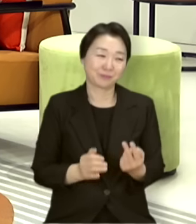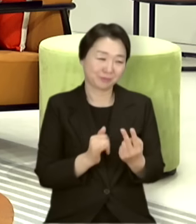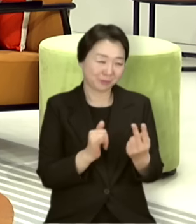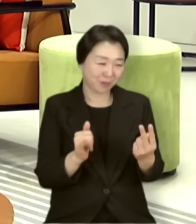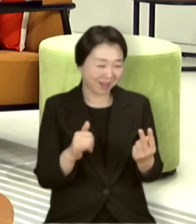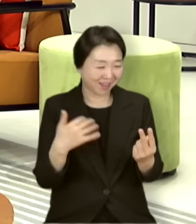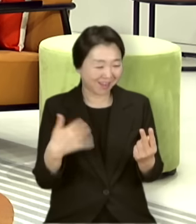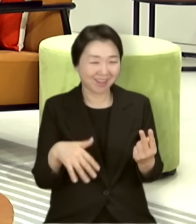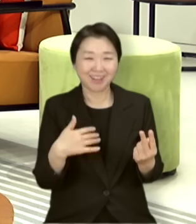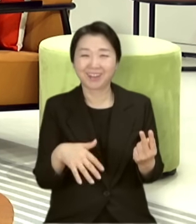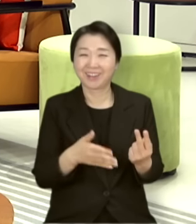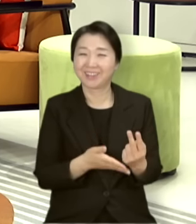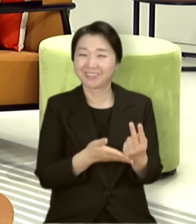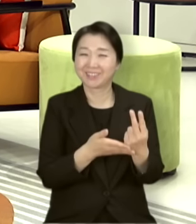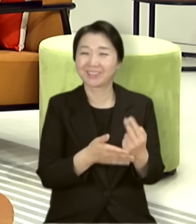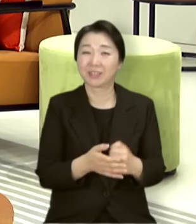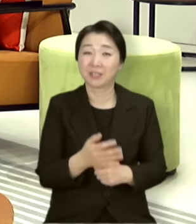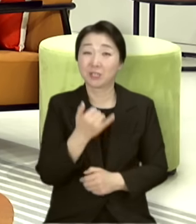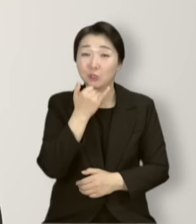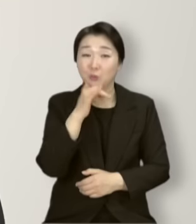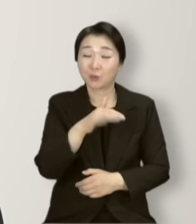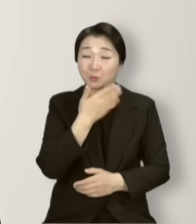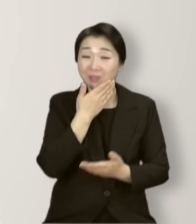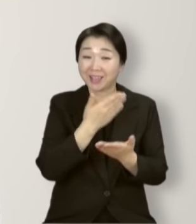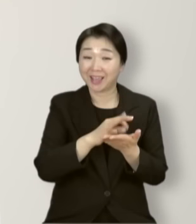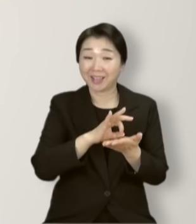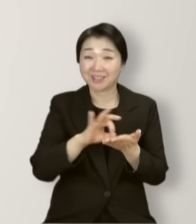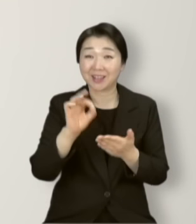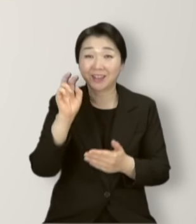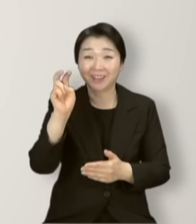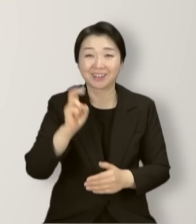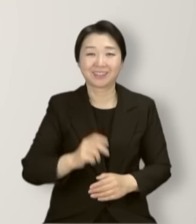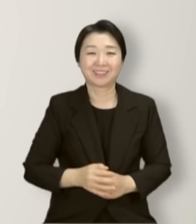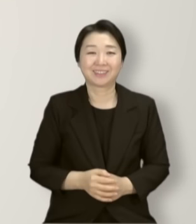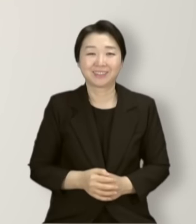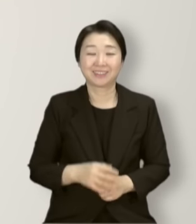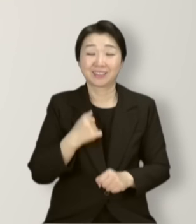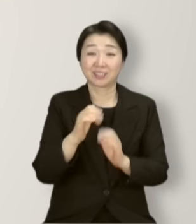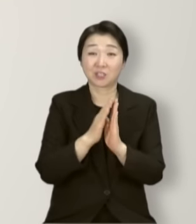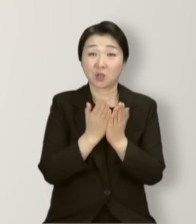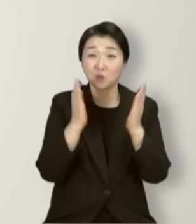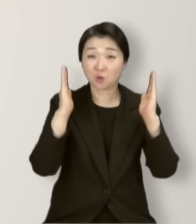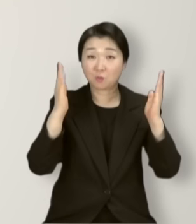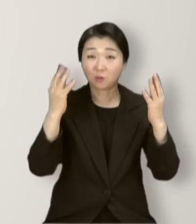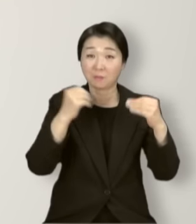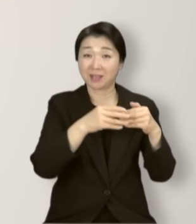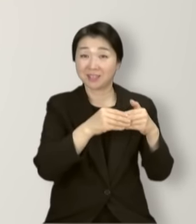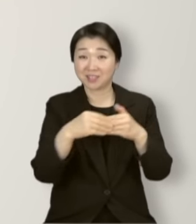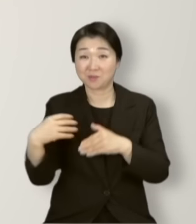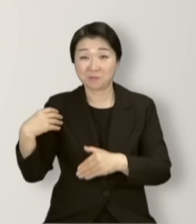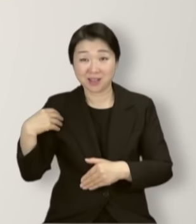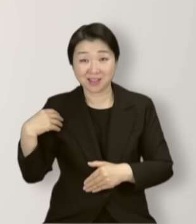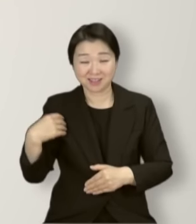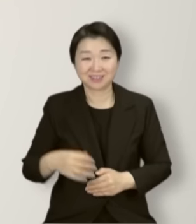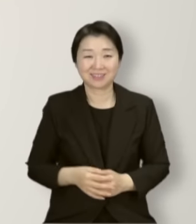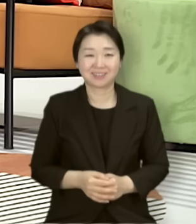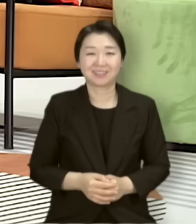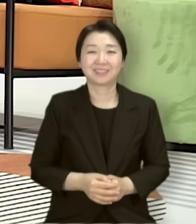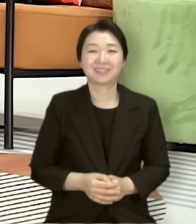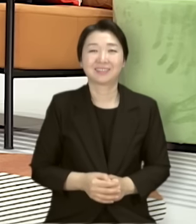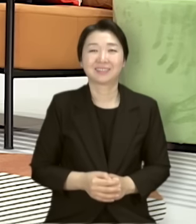너무 대단하십니다. 이 독일에서도 얼마나 귀하게 쓰임 받으셨을까 싶어요. 성경 공부도 많이 인도하셨다고